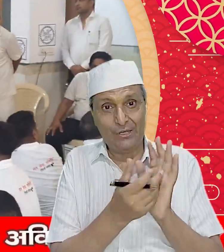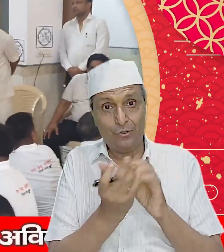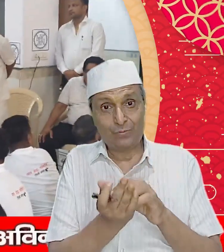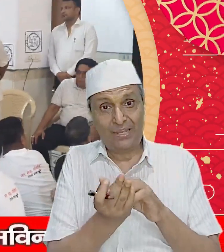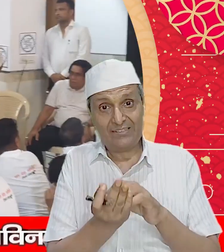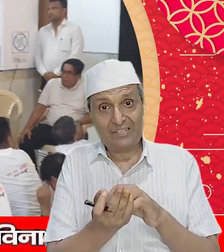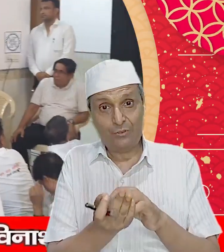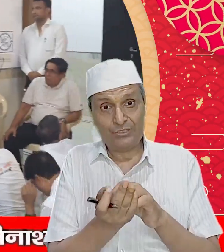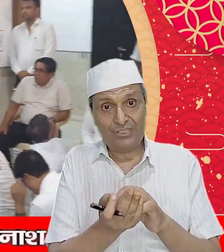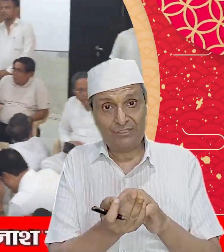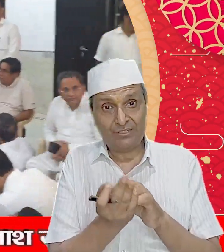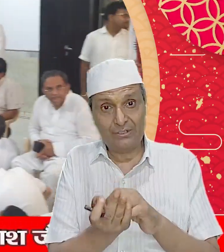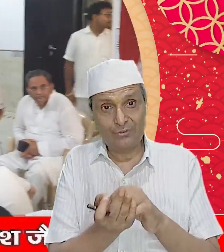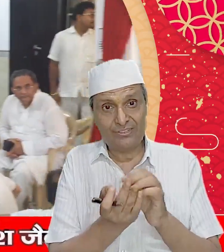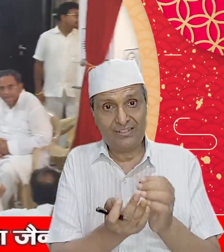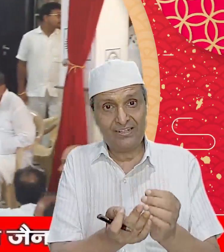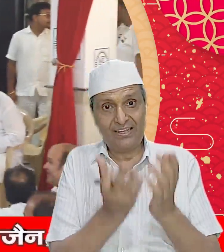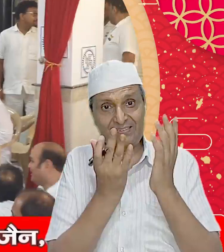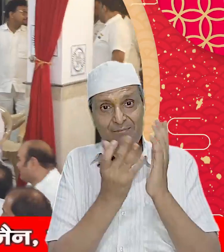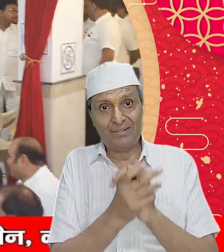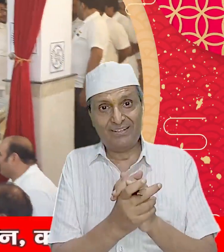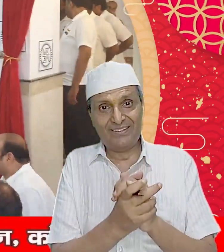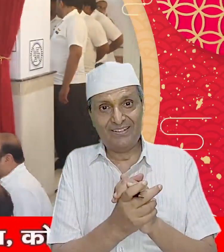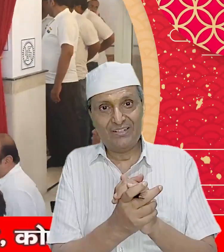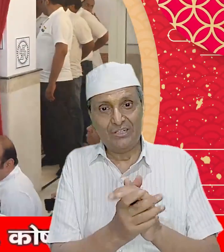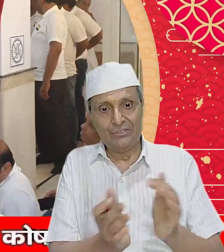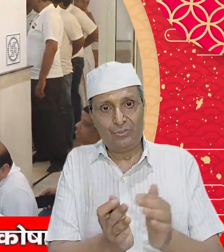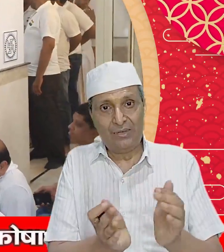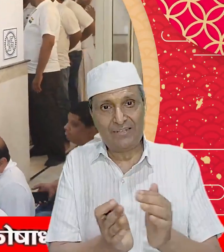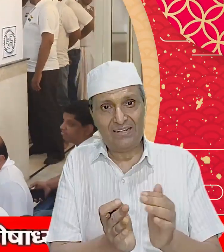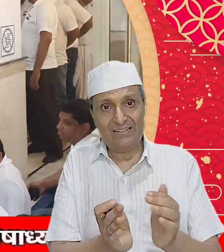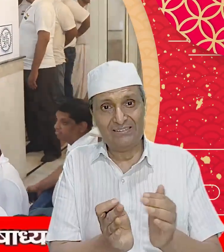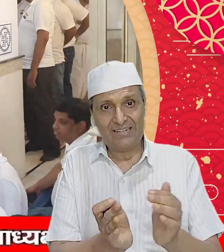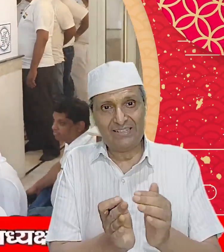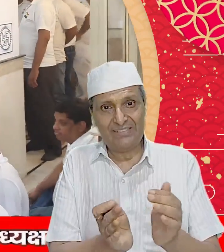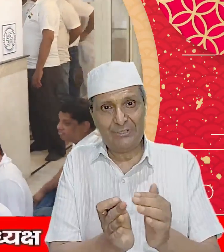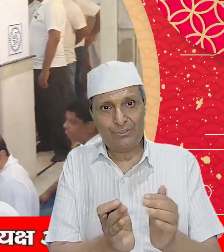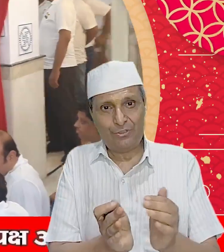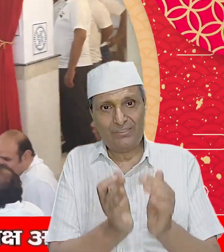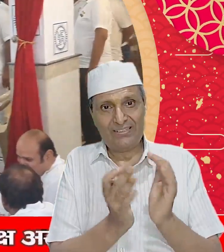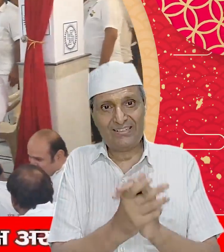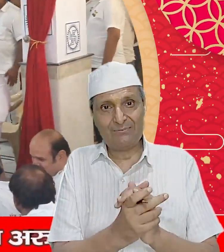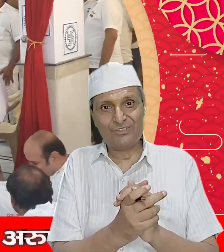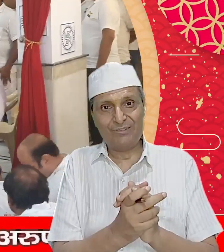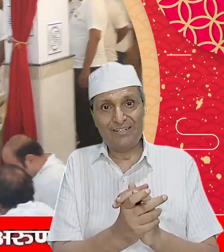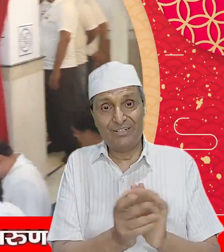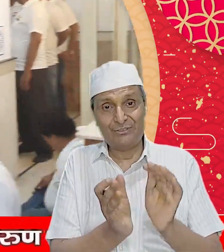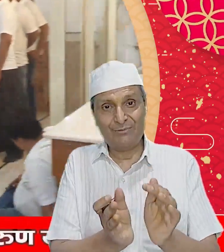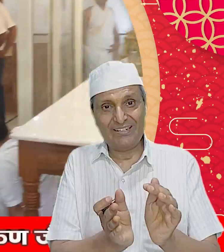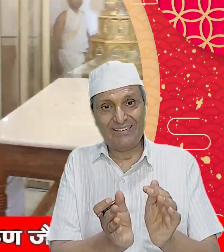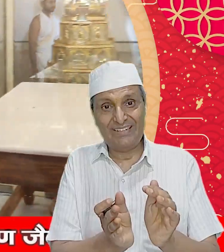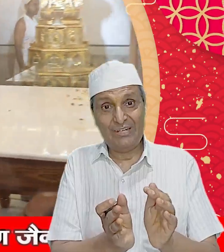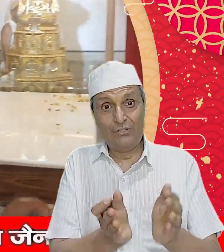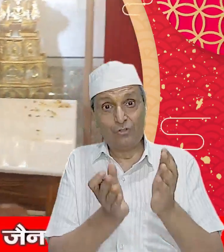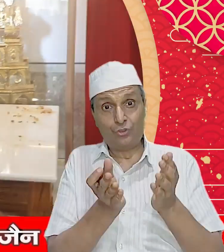आने वाला है, उसमें ऐसे ही कुछ जीव निगोद से निकल के ऐसे ही पड़े थे। झुंड आपने देखा है, जगह जगह चींटियों के झुंड बन जाते हैं, ऐसे मौसम में